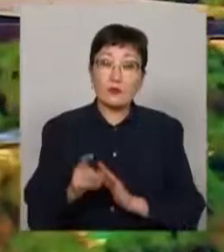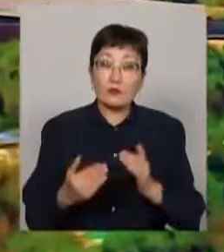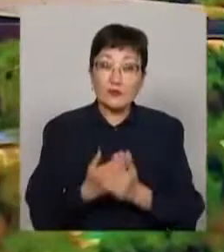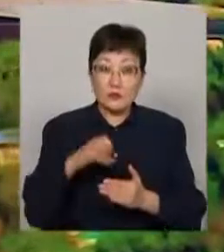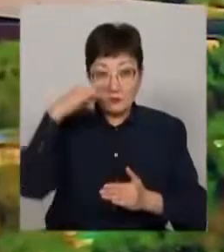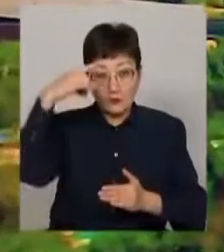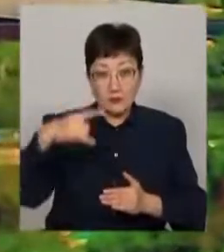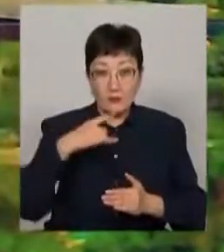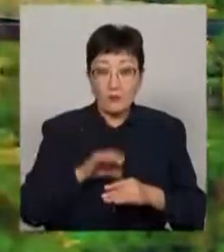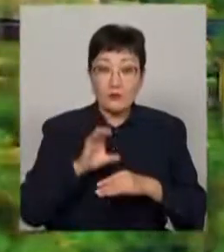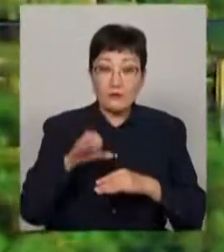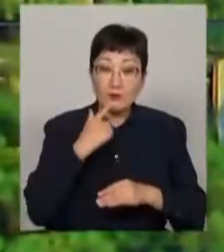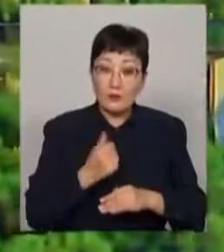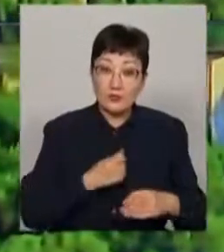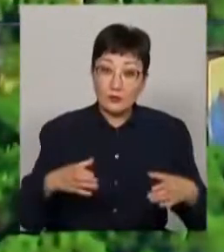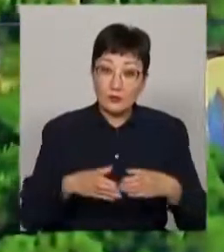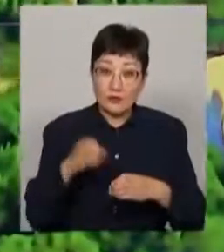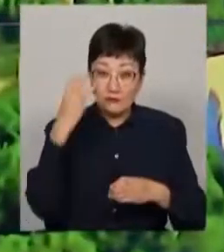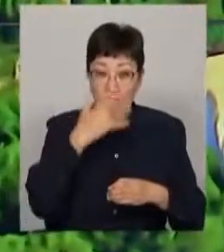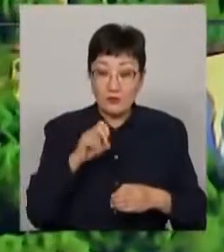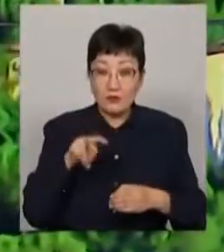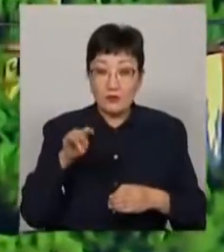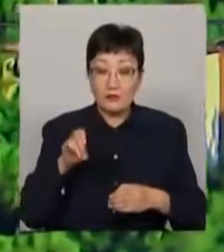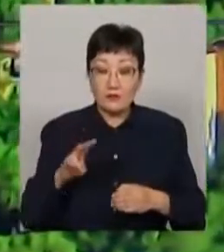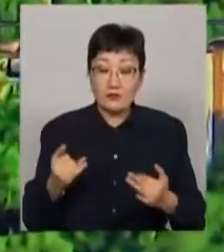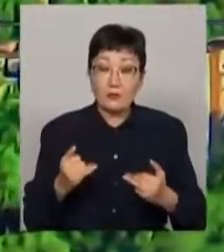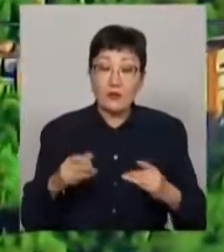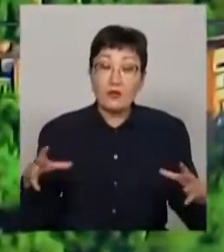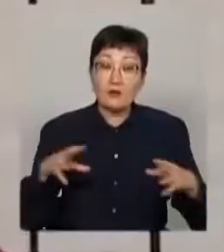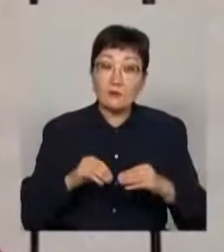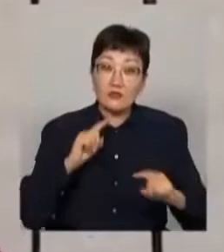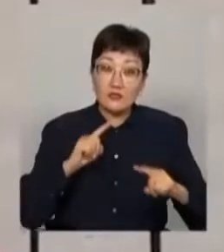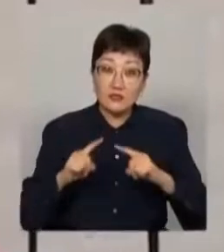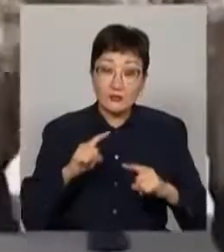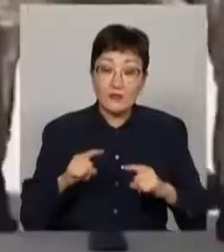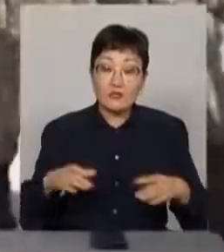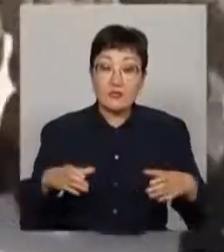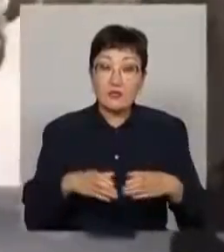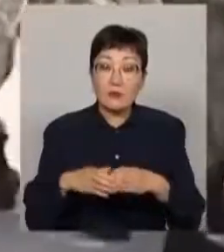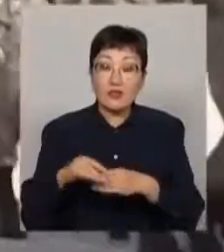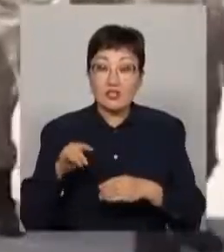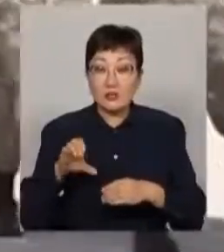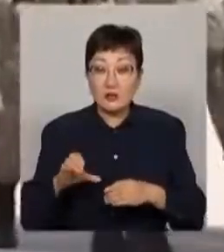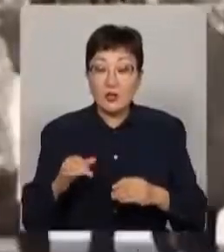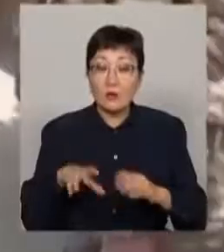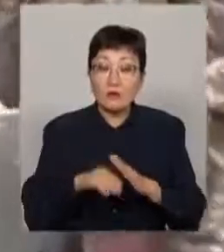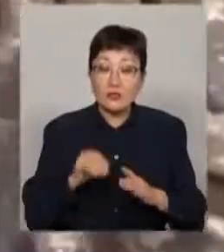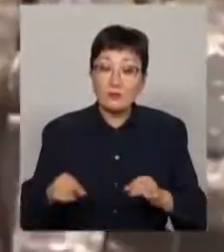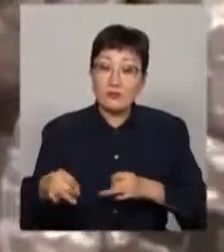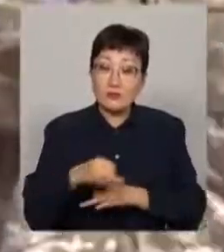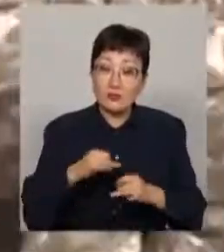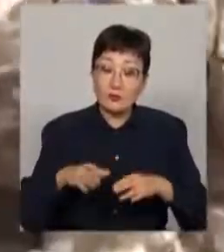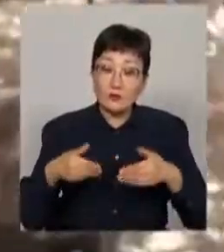казахстан отправит миротворцев в африку или vans сегодня на совместном заседании сената и мажилиса депутаты рассмотрели